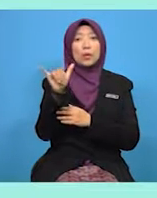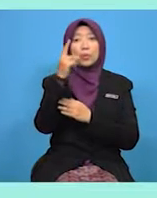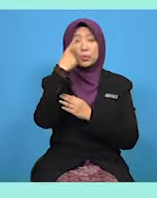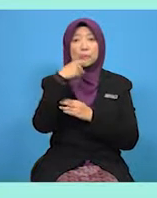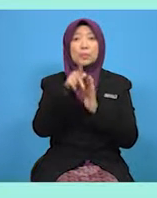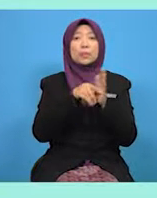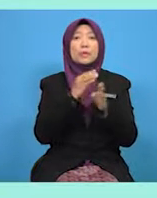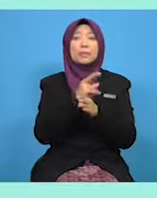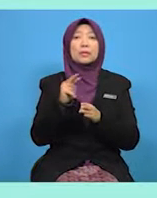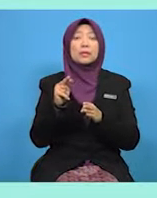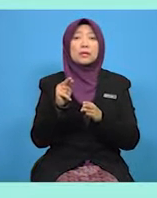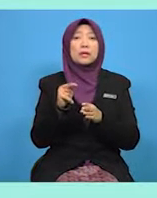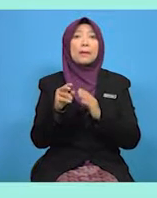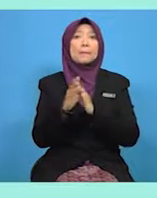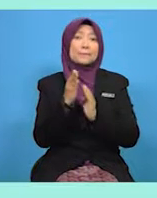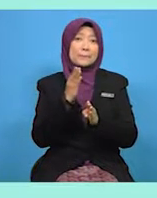negara benar.